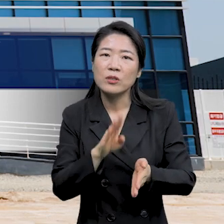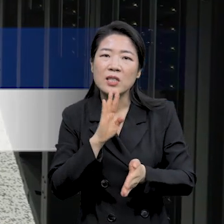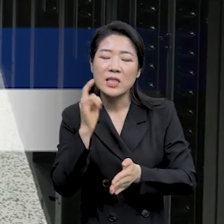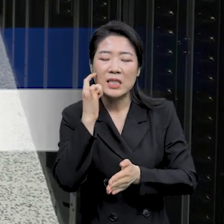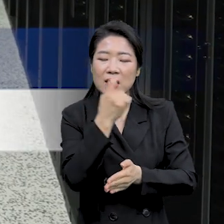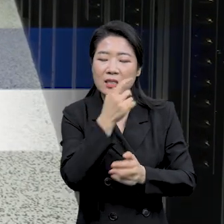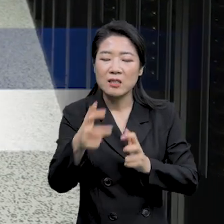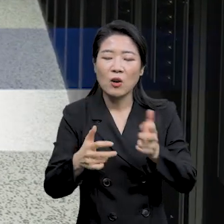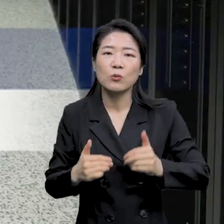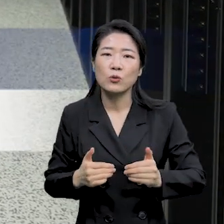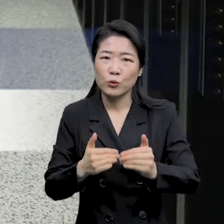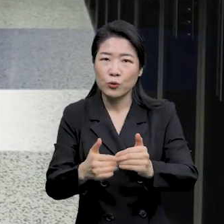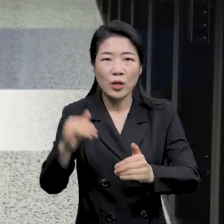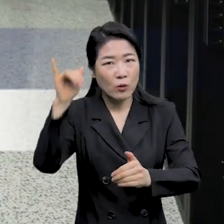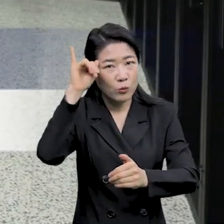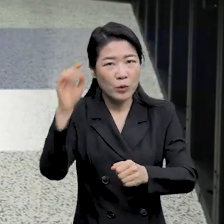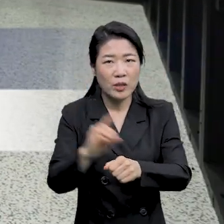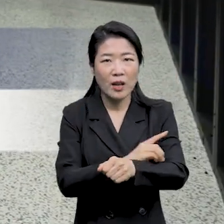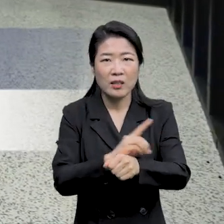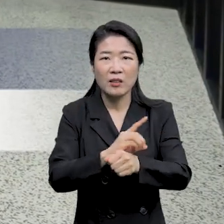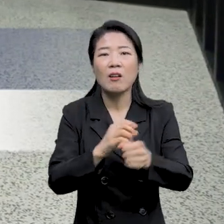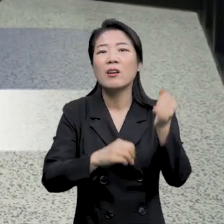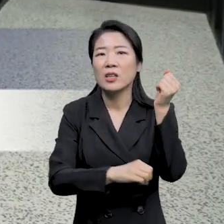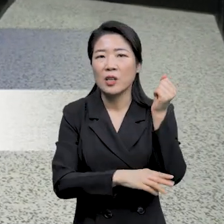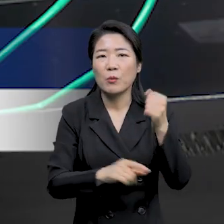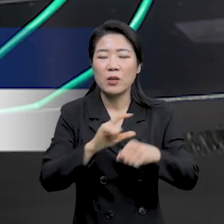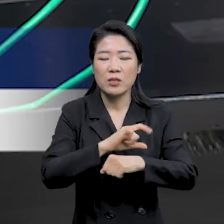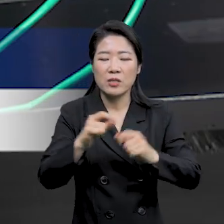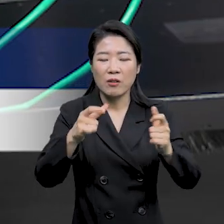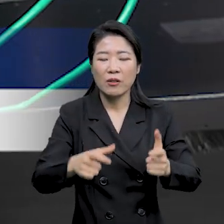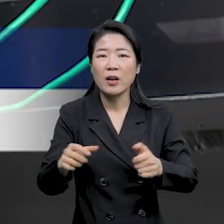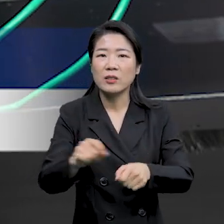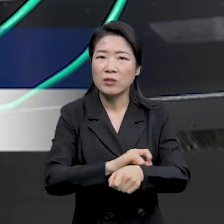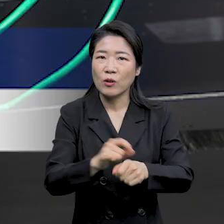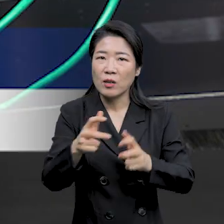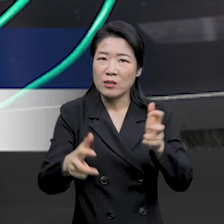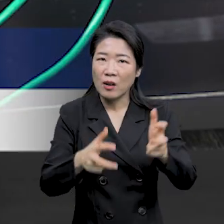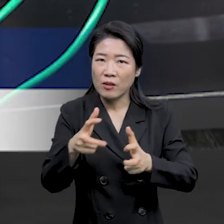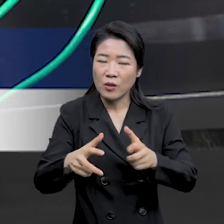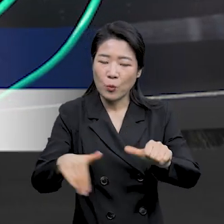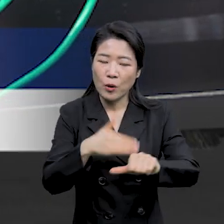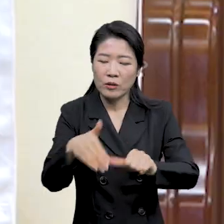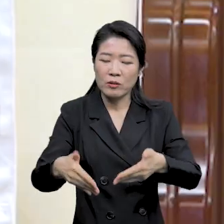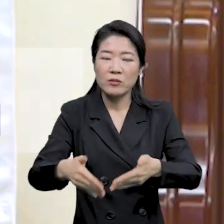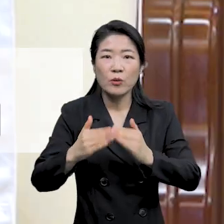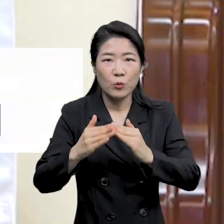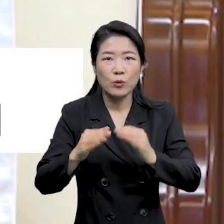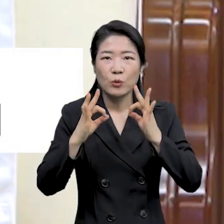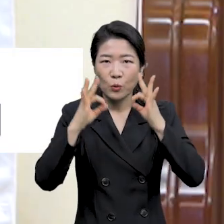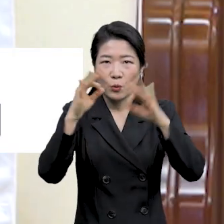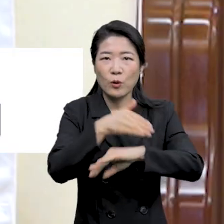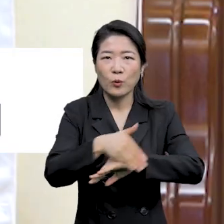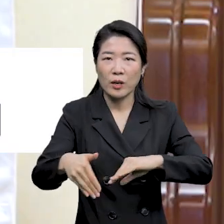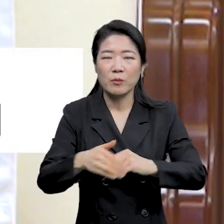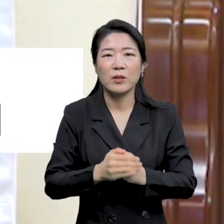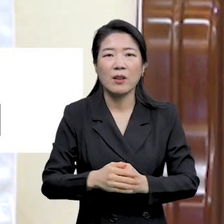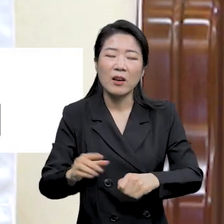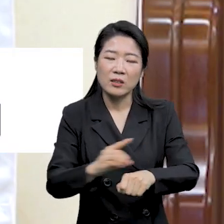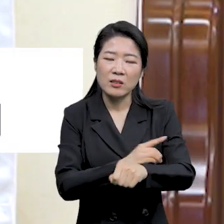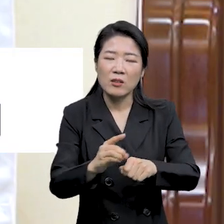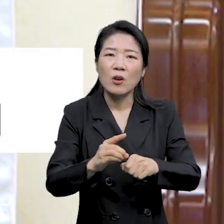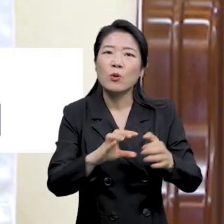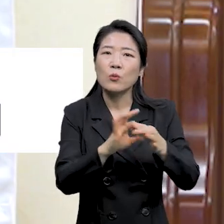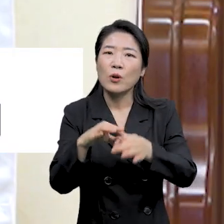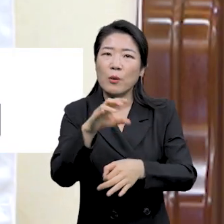추진해 인공지능 데이터 기반 지역 특화 산업 생태계 조성에 힘쓸 방침입니다. 디지털 플랫폼 정부 저희가